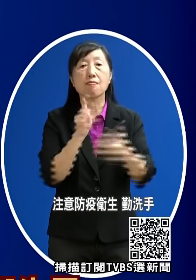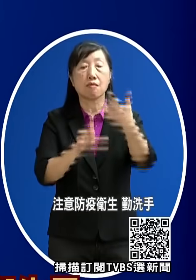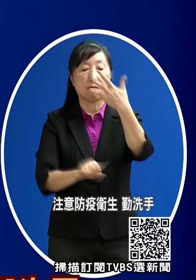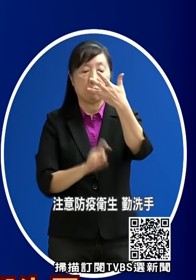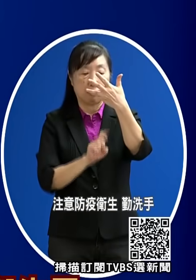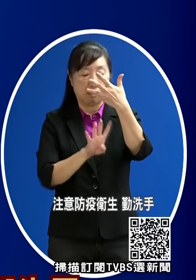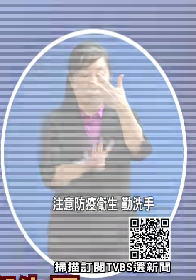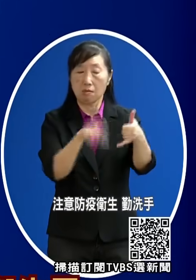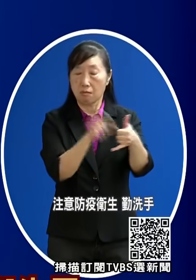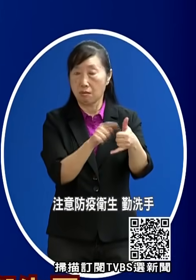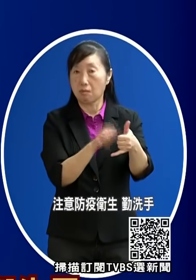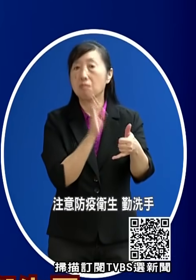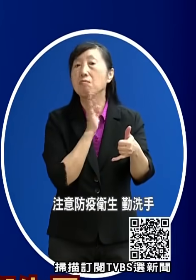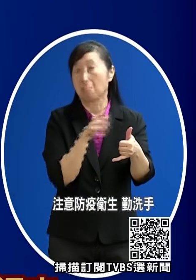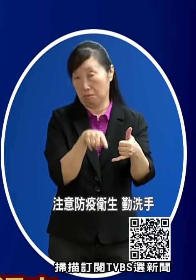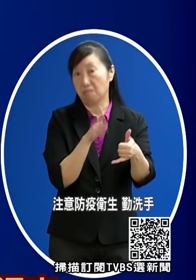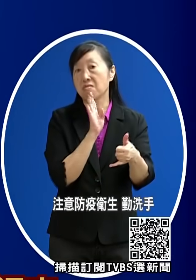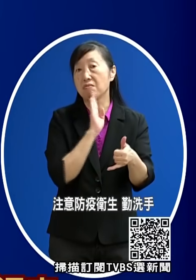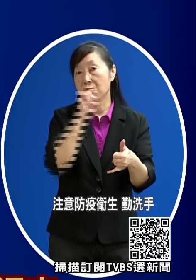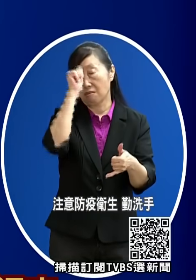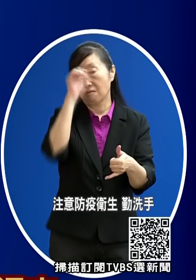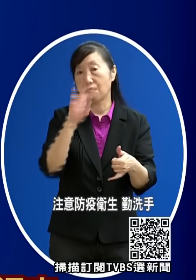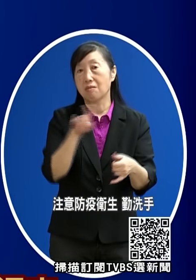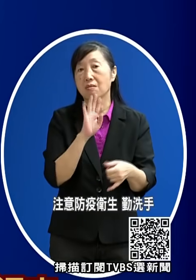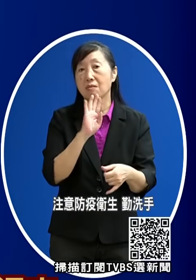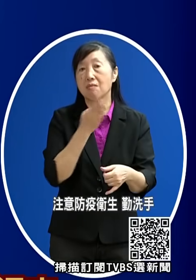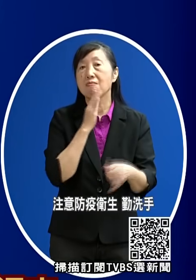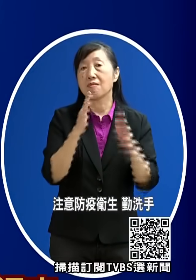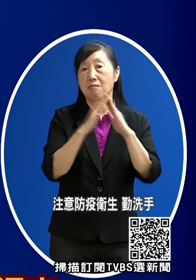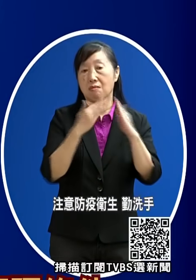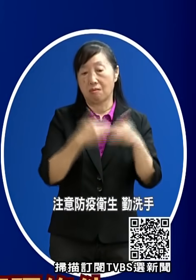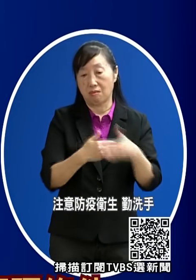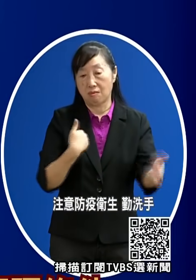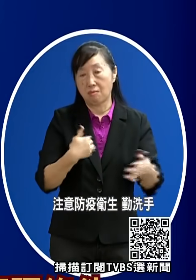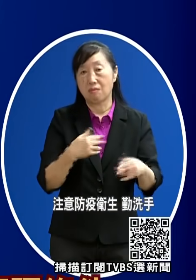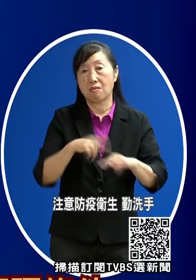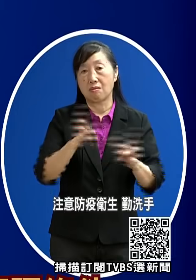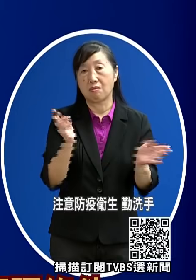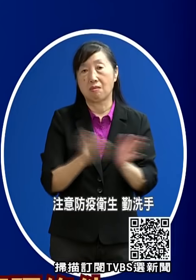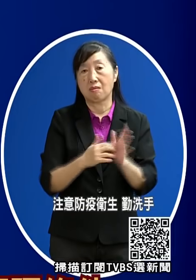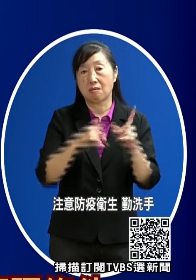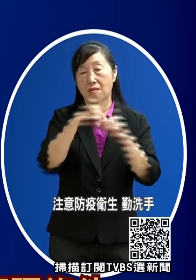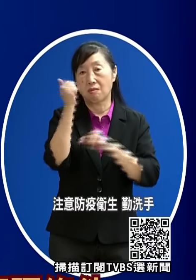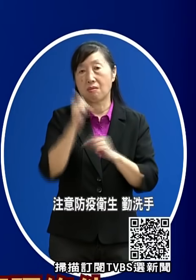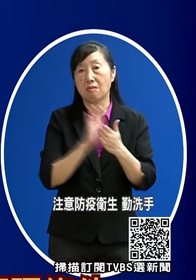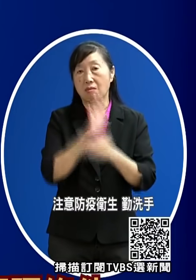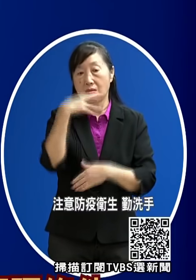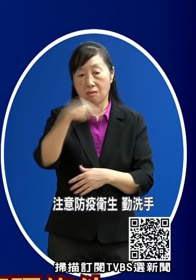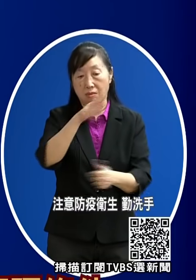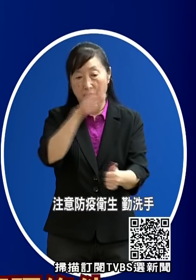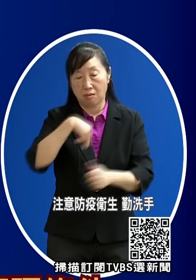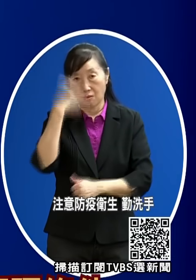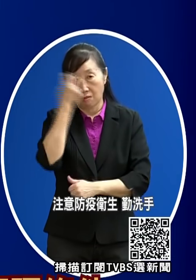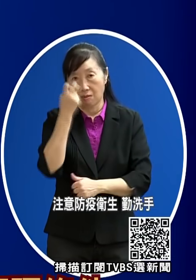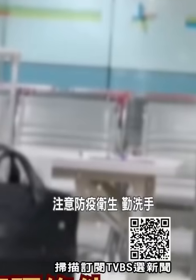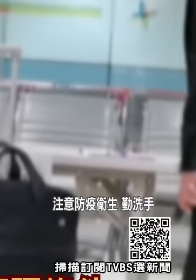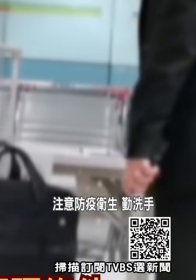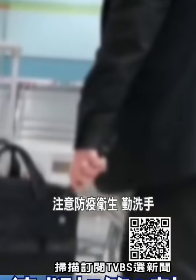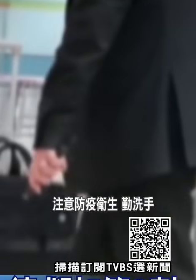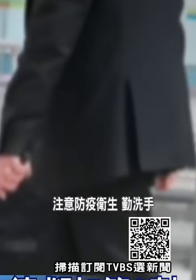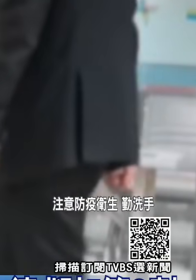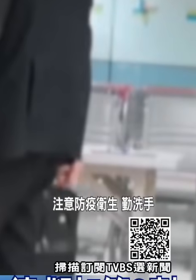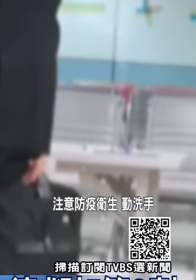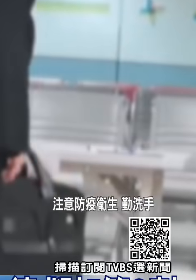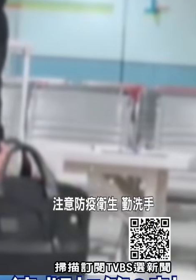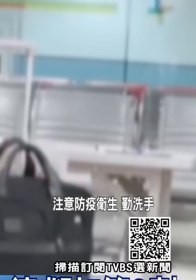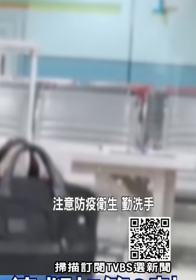14号的时候有通知，那其实他已经是阴性解隔返家，后续在采检也都符合这个解隔的条件。 除了